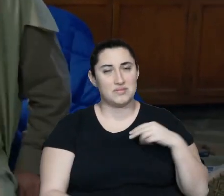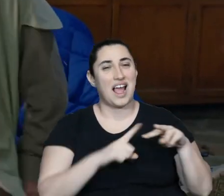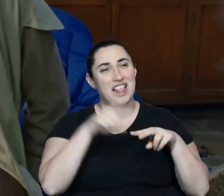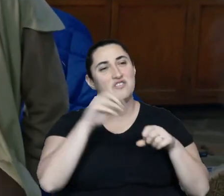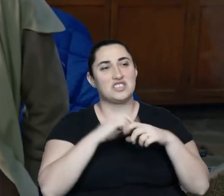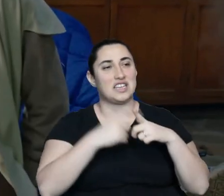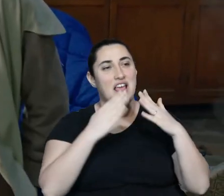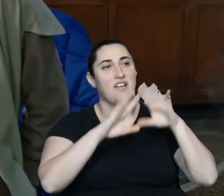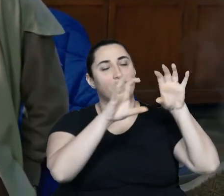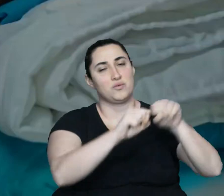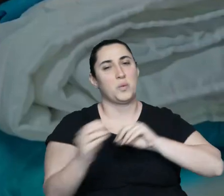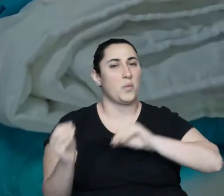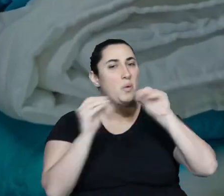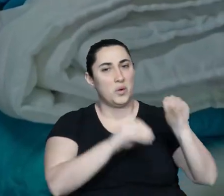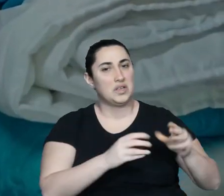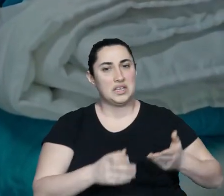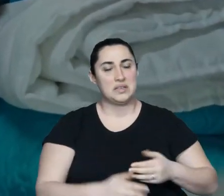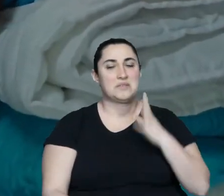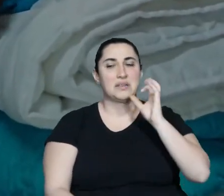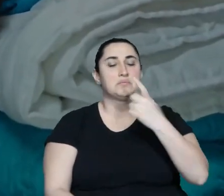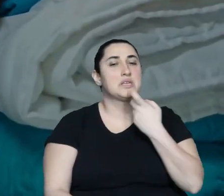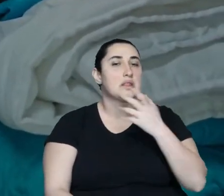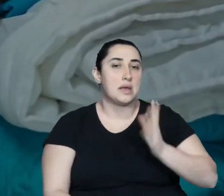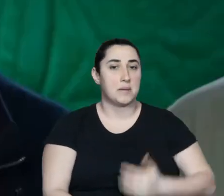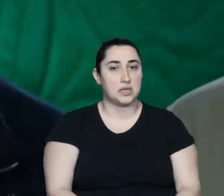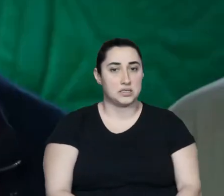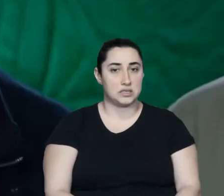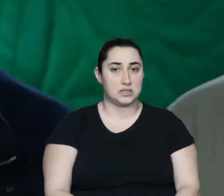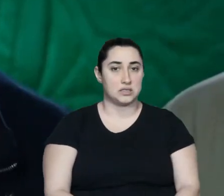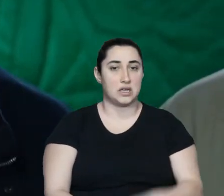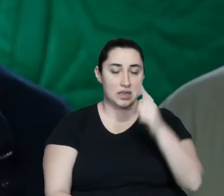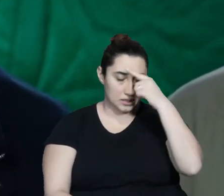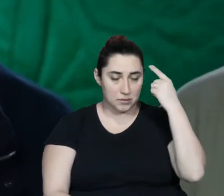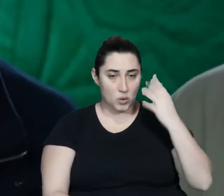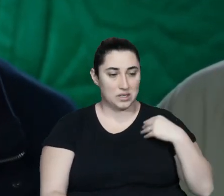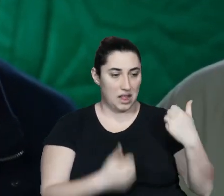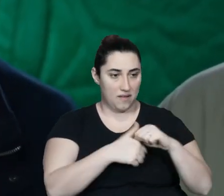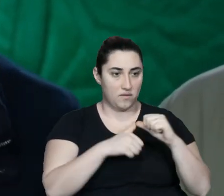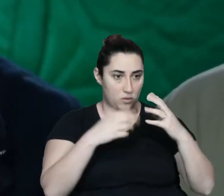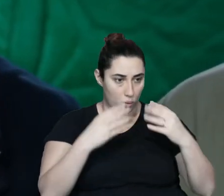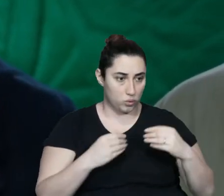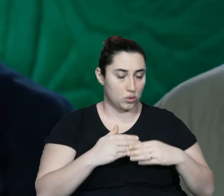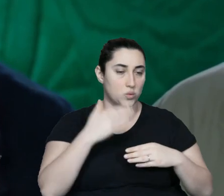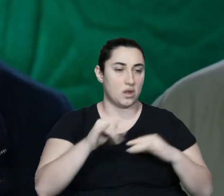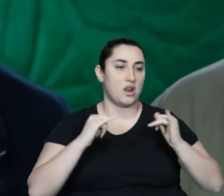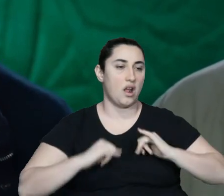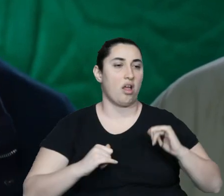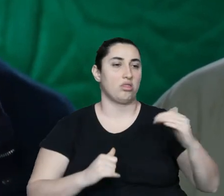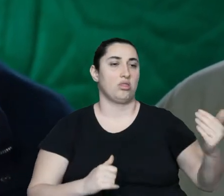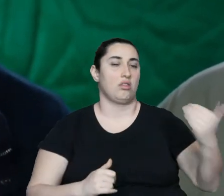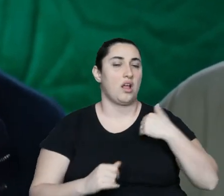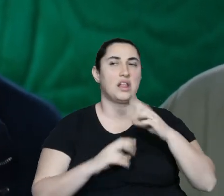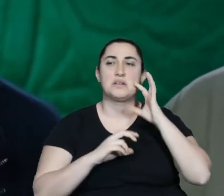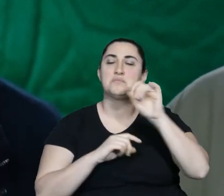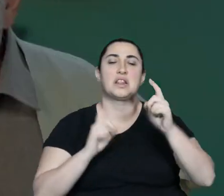Alev'e bir ev tutsam, bir eve yerleştirsem. Kimse bir şey diyemez artık. Allah nasip ederse evlenirsek o zaman rahat rahat gelir.